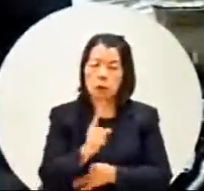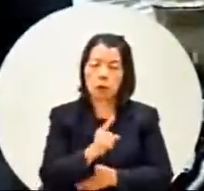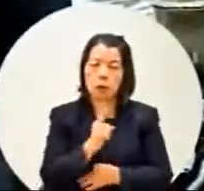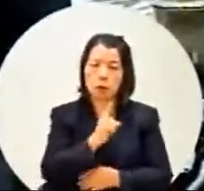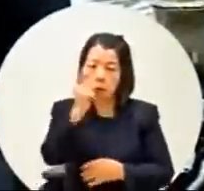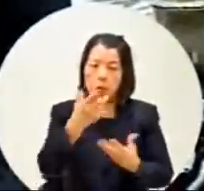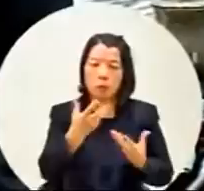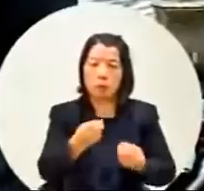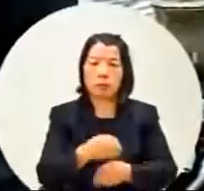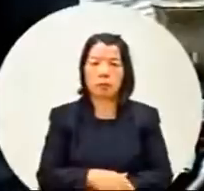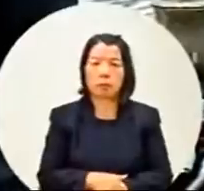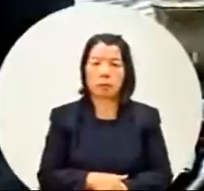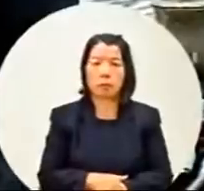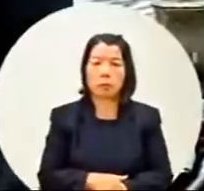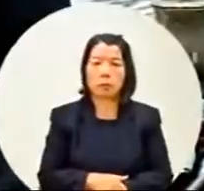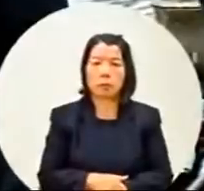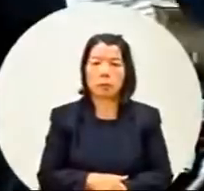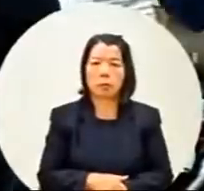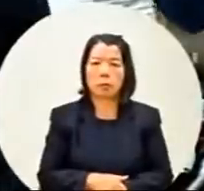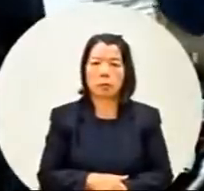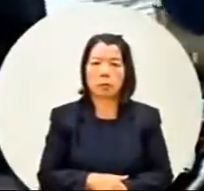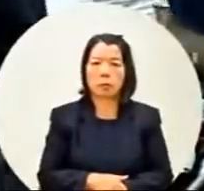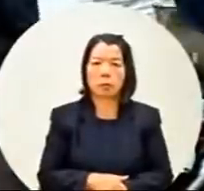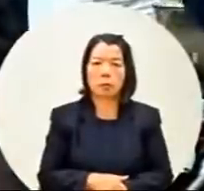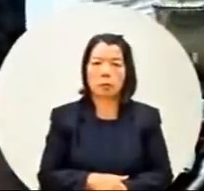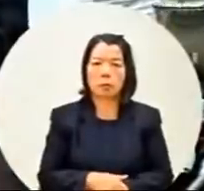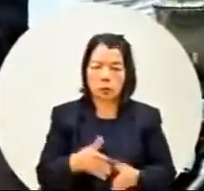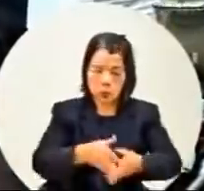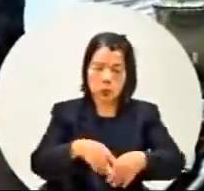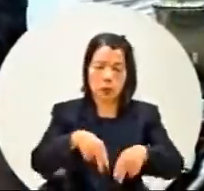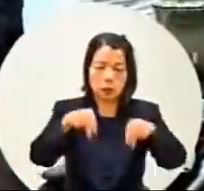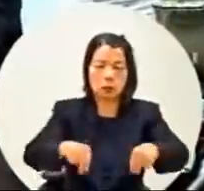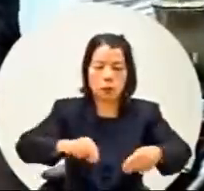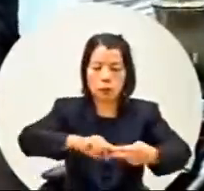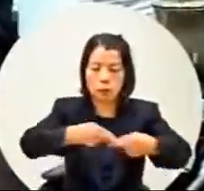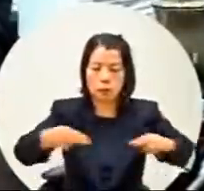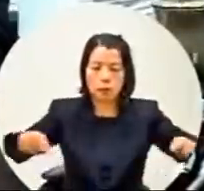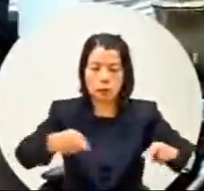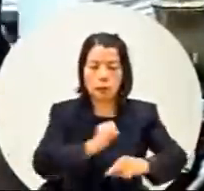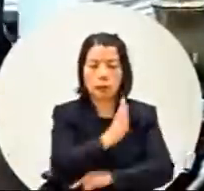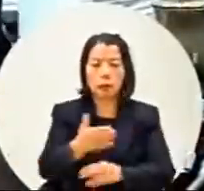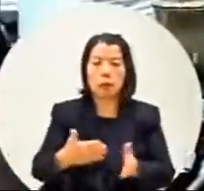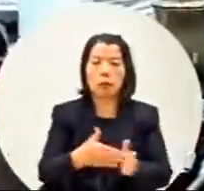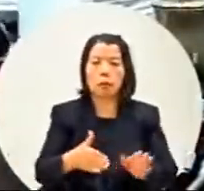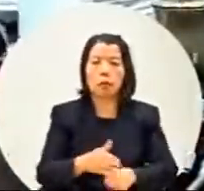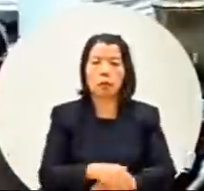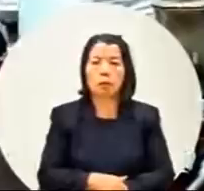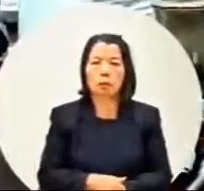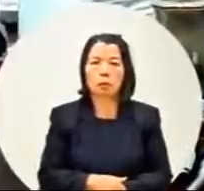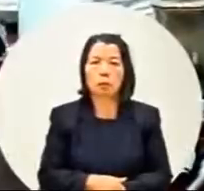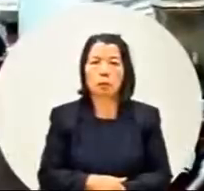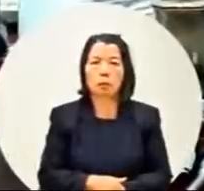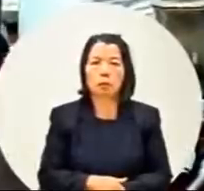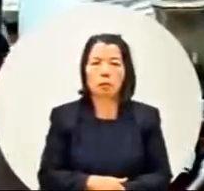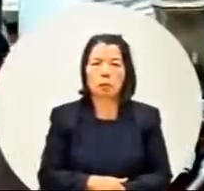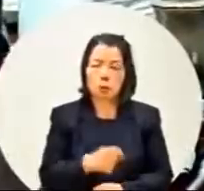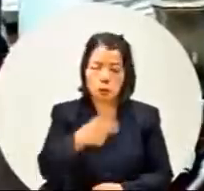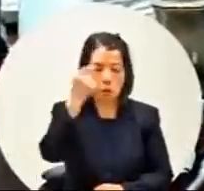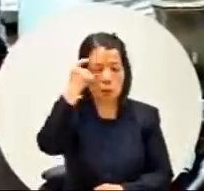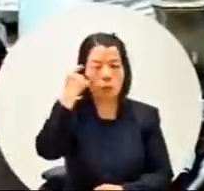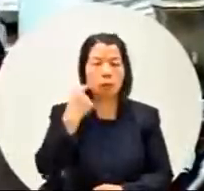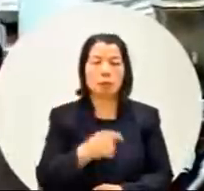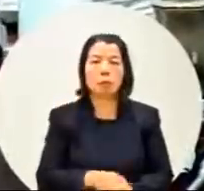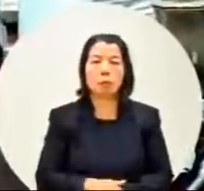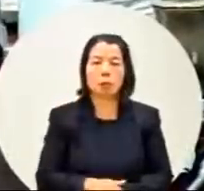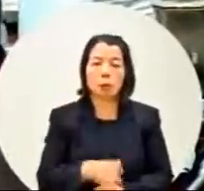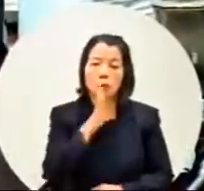结？ 不起诉。 我看是牵结吧。 牵结，他是牵结。 牵结跟不起诉不一样哦， 是 的。 牵结。 所以你认为，我问你